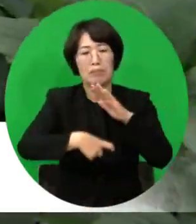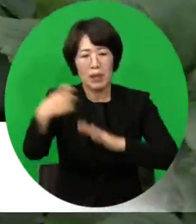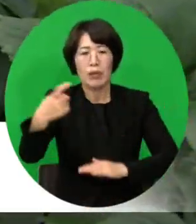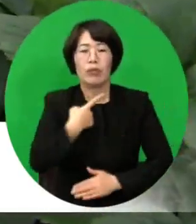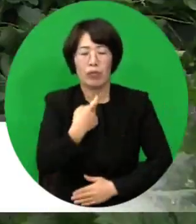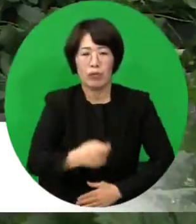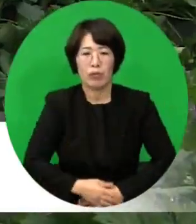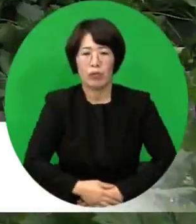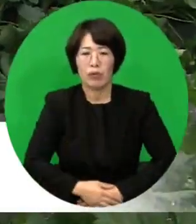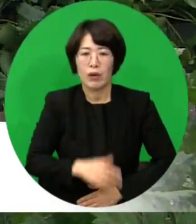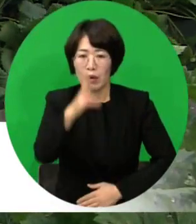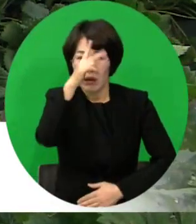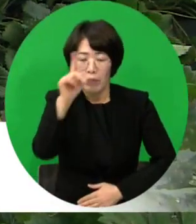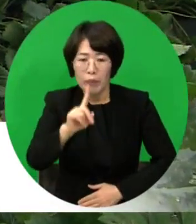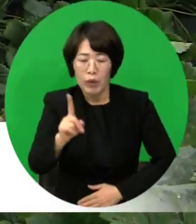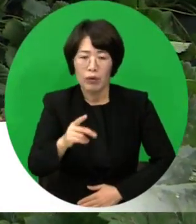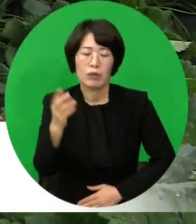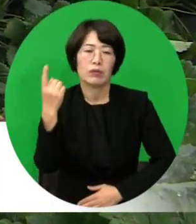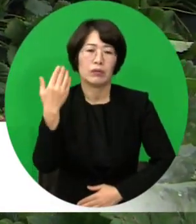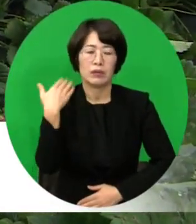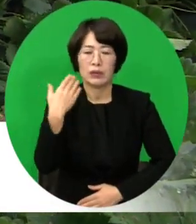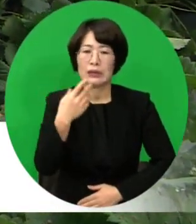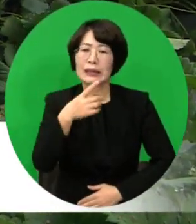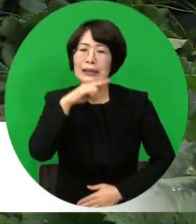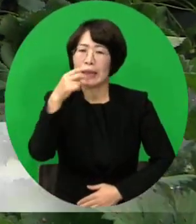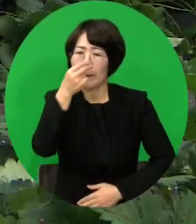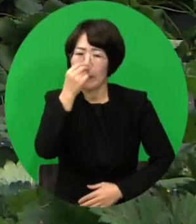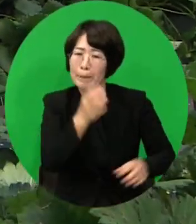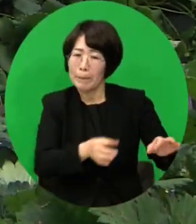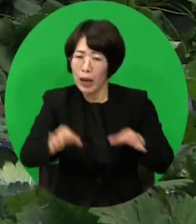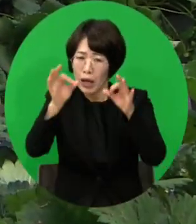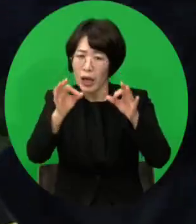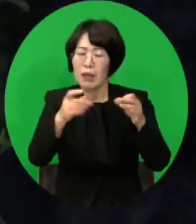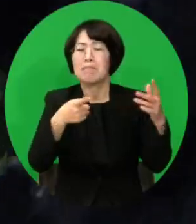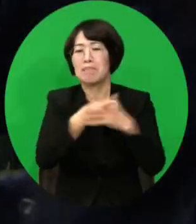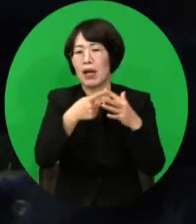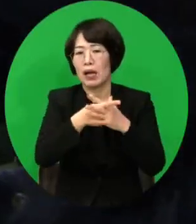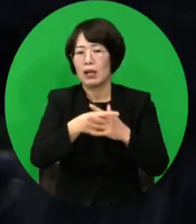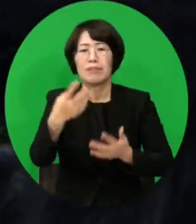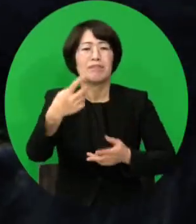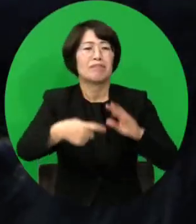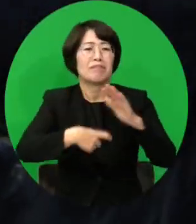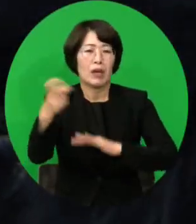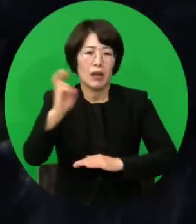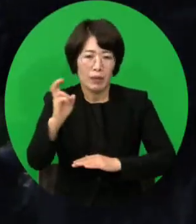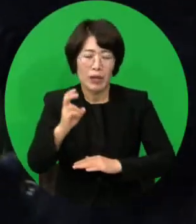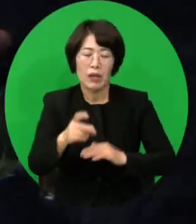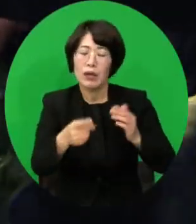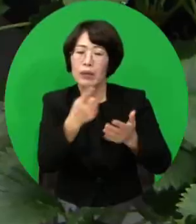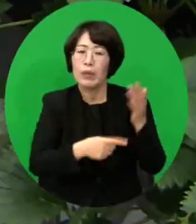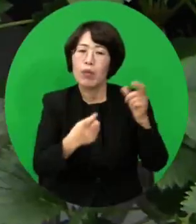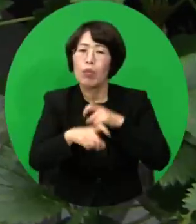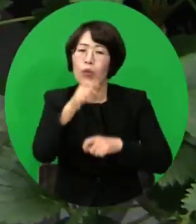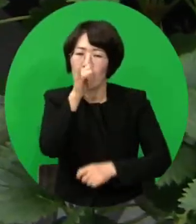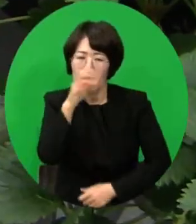당했는데 경찰은 최근 가격이 오은 것을 노린 범죄로 보고 피해 과가 더 있는지 등을 확인하고